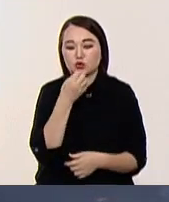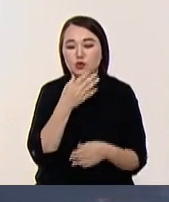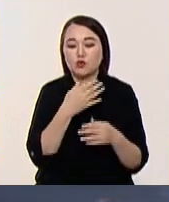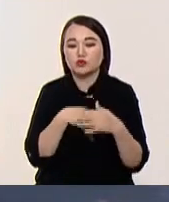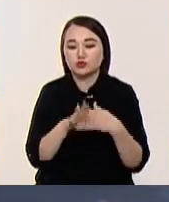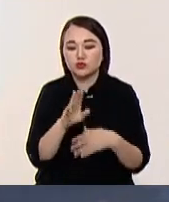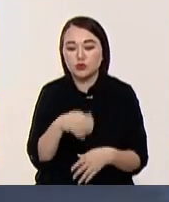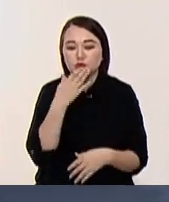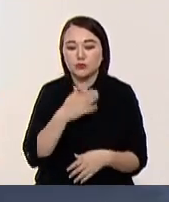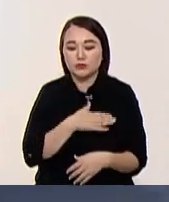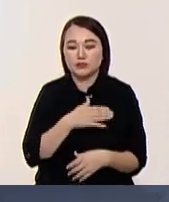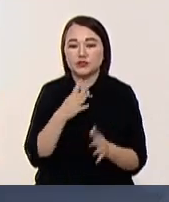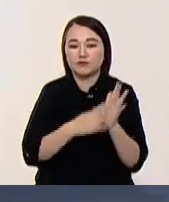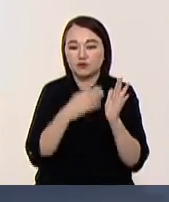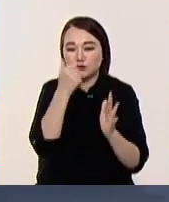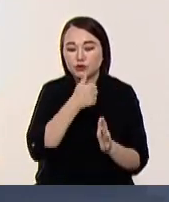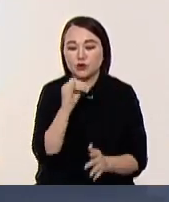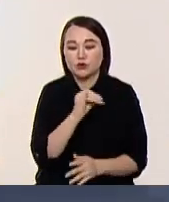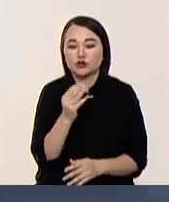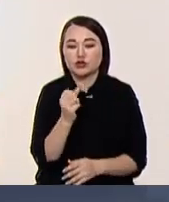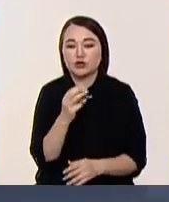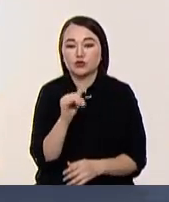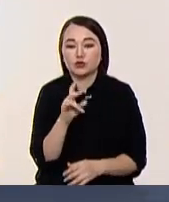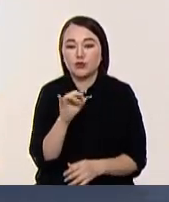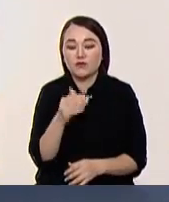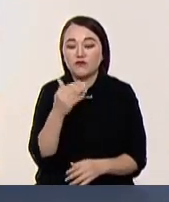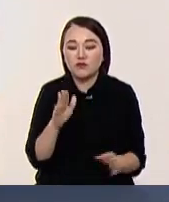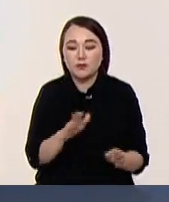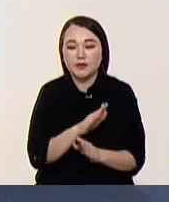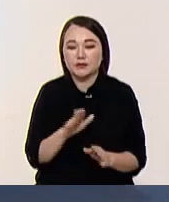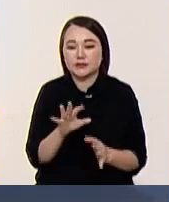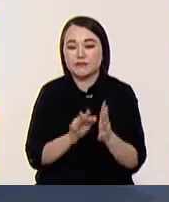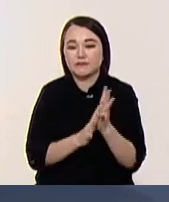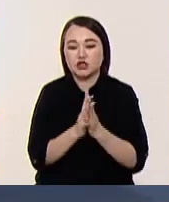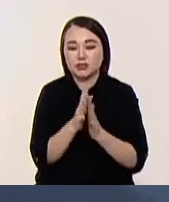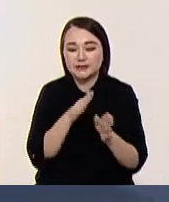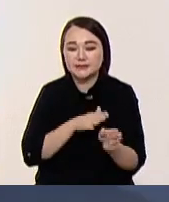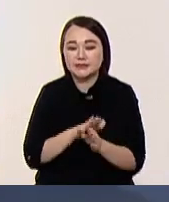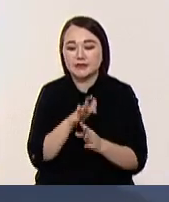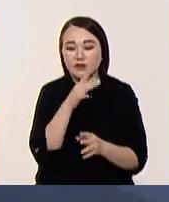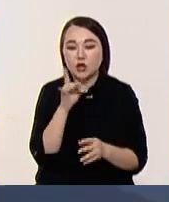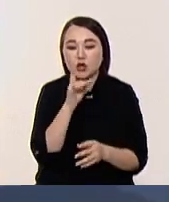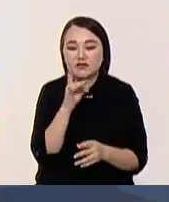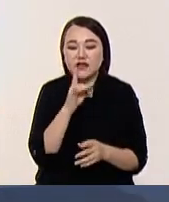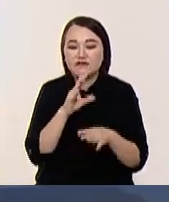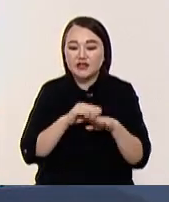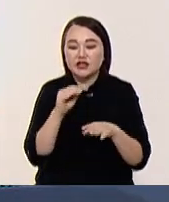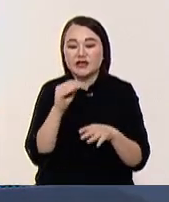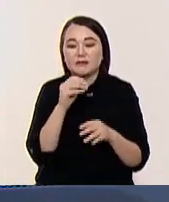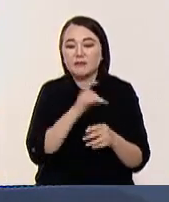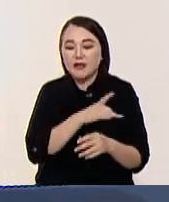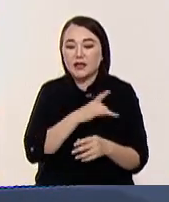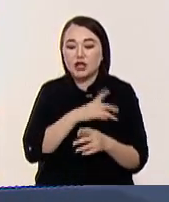любимец эпохи 90-х Юрий Шатунов. Под его песни выросло целое поколение. «Розовый вечер» и «Седая ночь» у